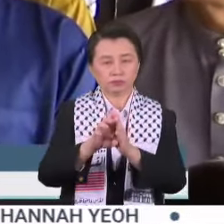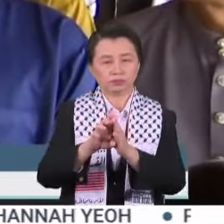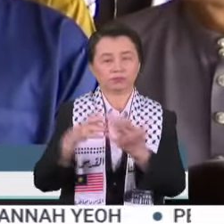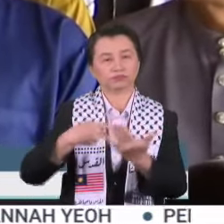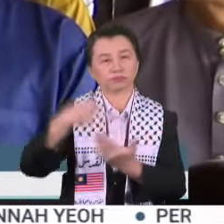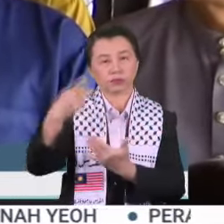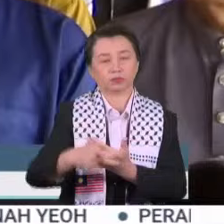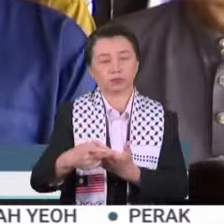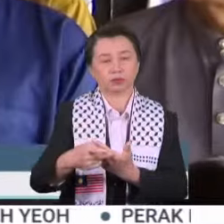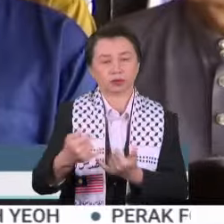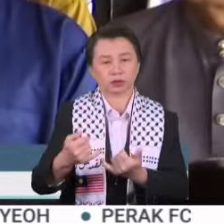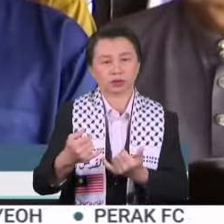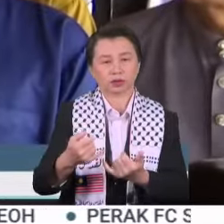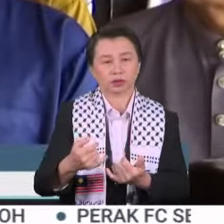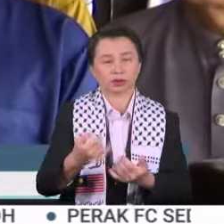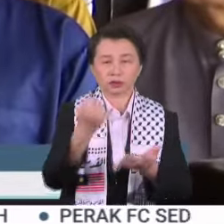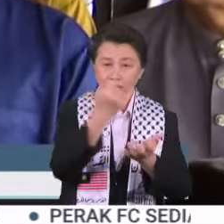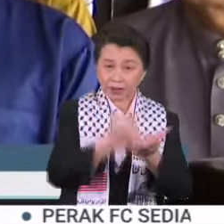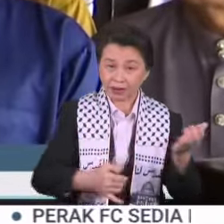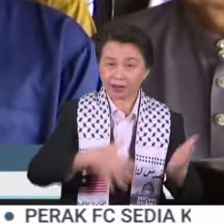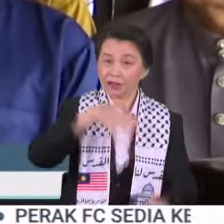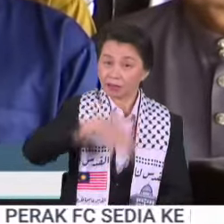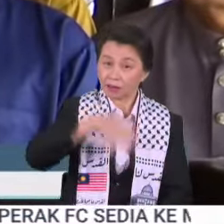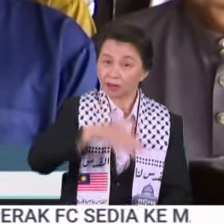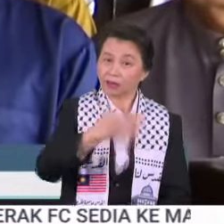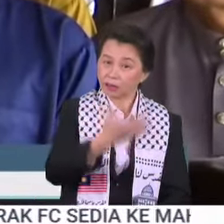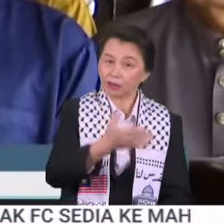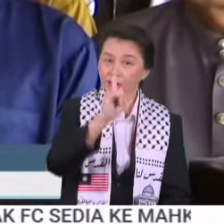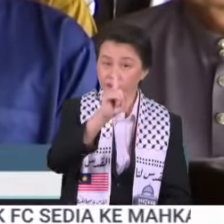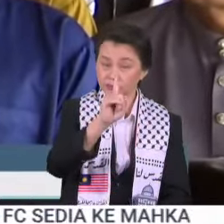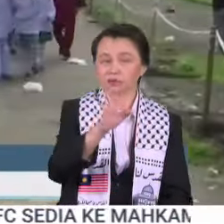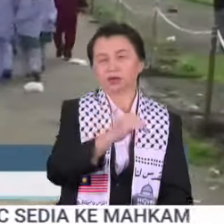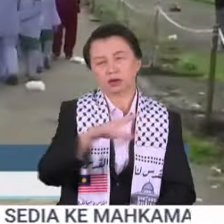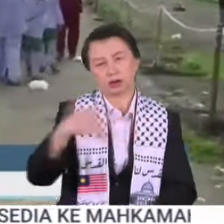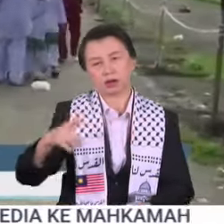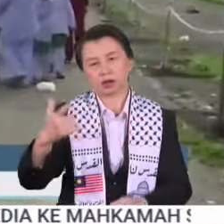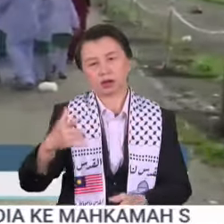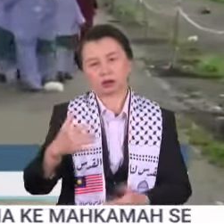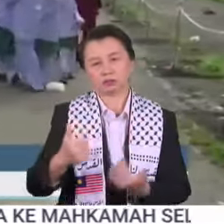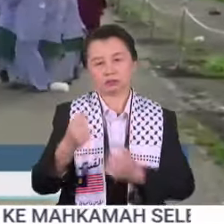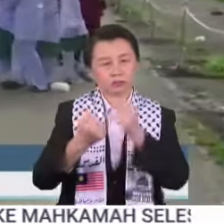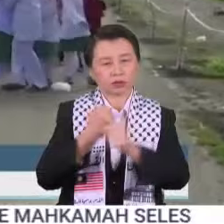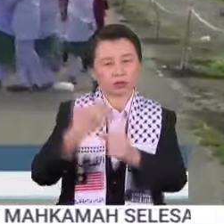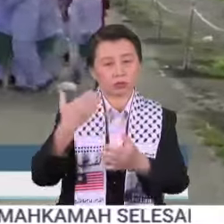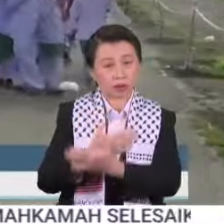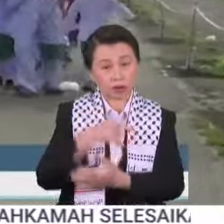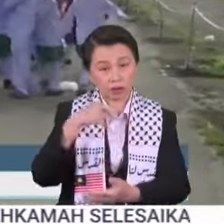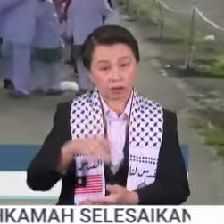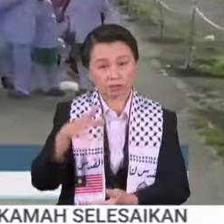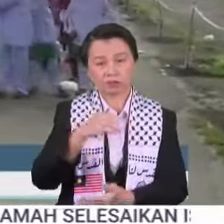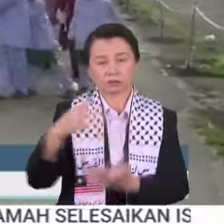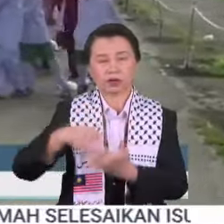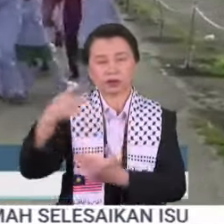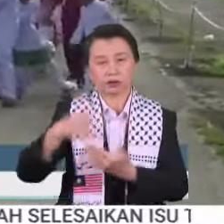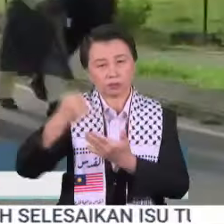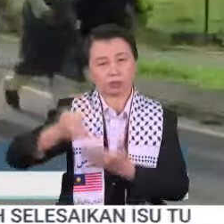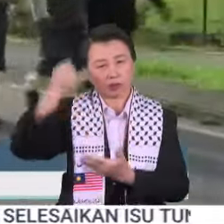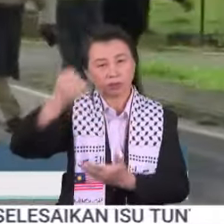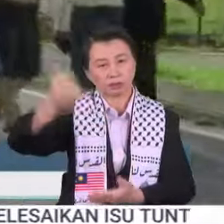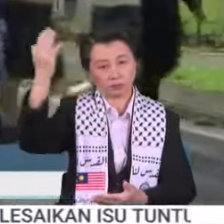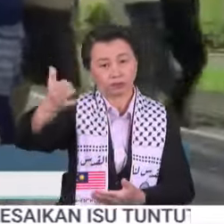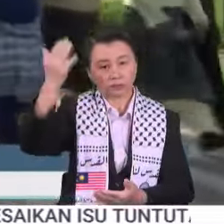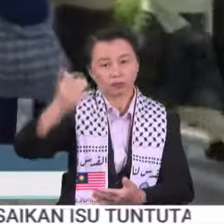program bukan saja Maulid Rasul, tapi program-program seperti Mahal Hijrah, begitu juga program-program keilmuan seperti